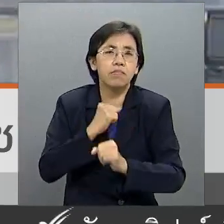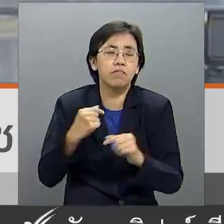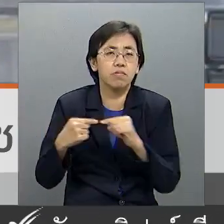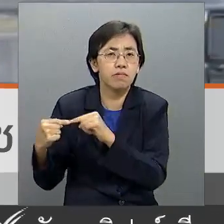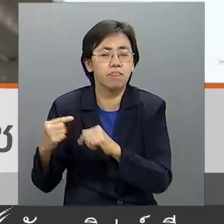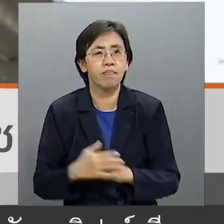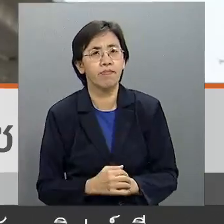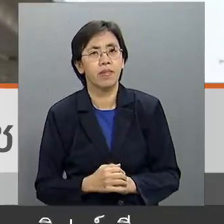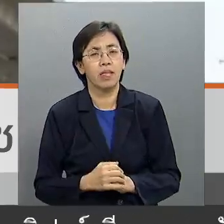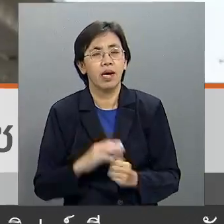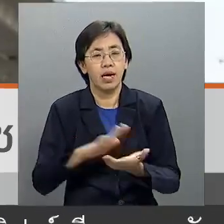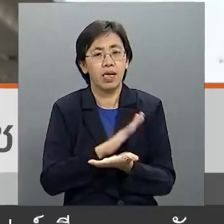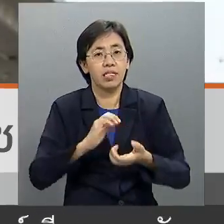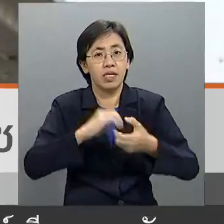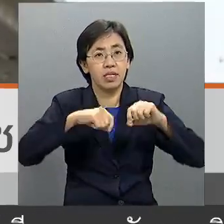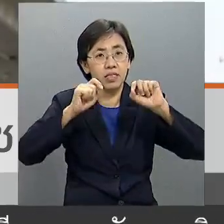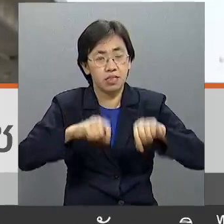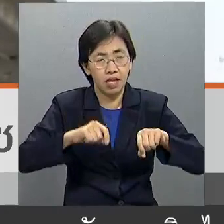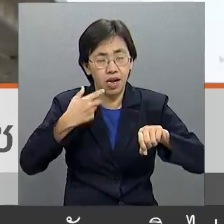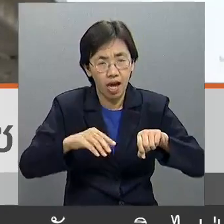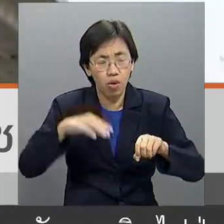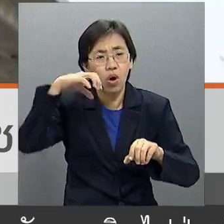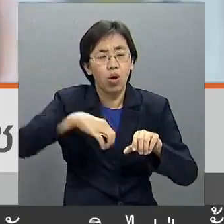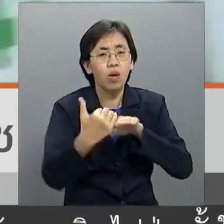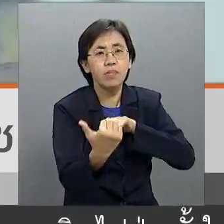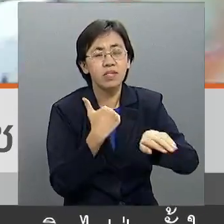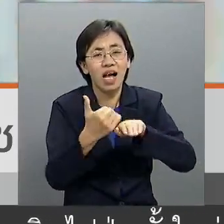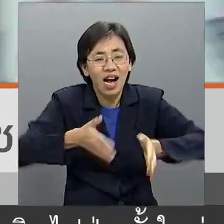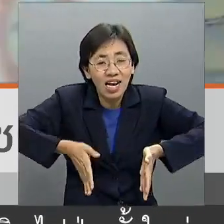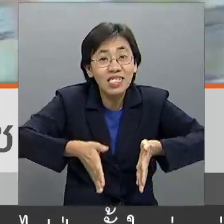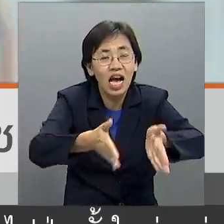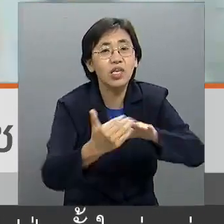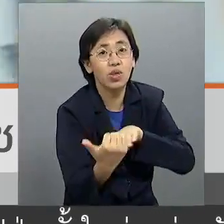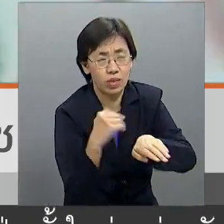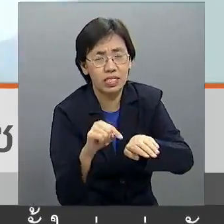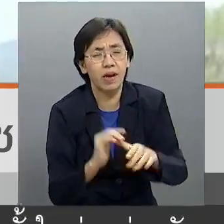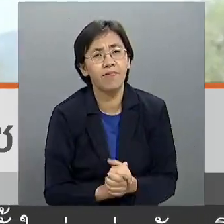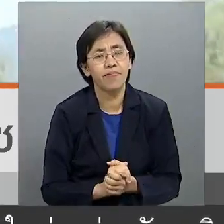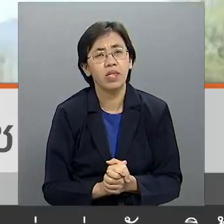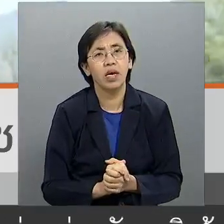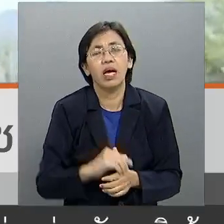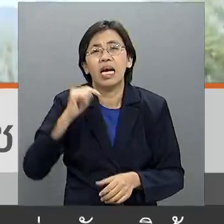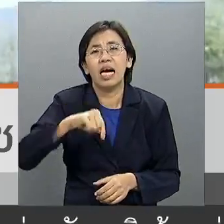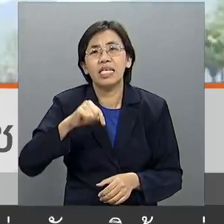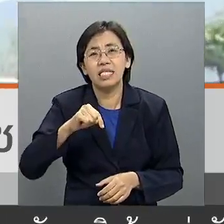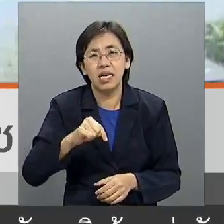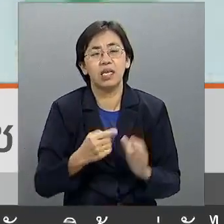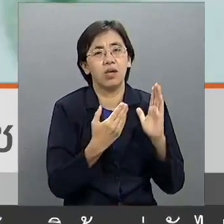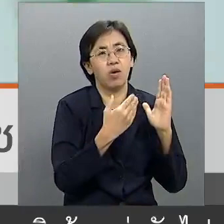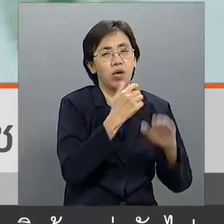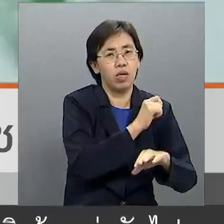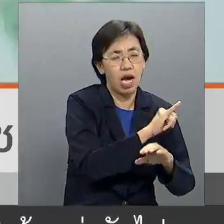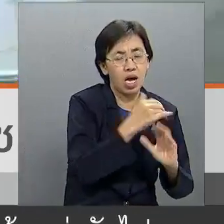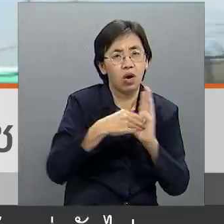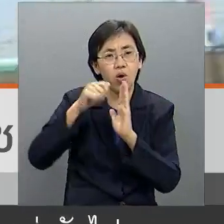นามในสัญญากรมทางหลวงก็จะส่งมอบพื้นที่ให้ดำเนินการโดยมอเตอร์เวย์สายบางปะอินนครราชสีมาพร้อมส่งมอบพื้นที่ทัน